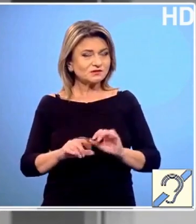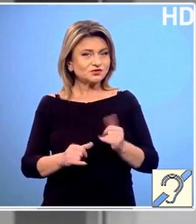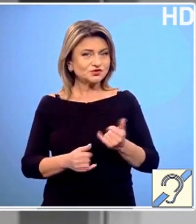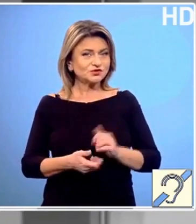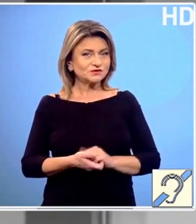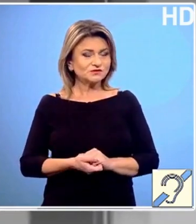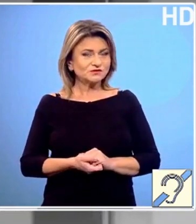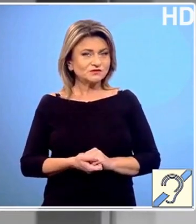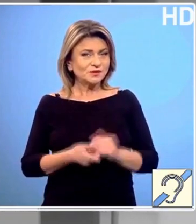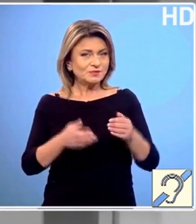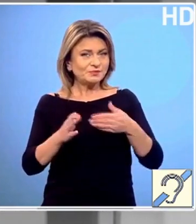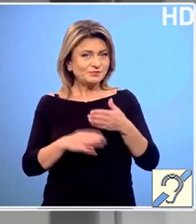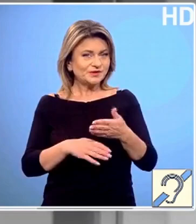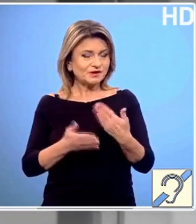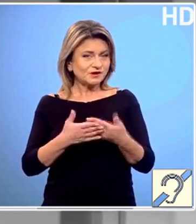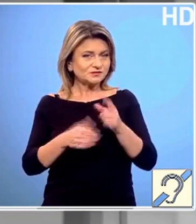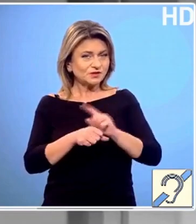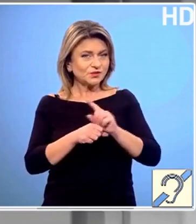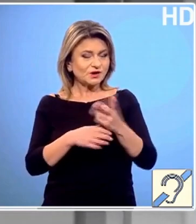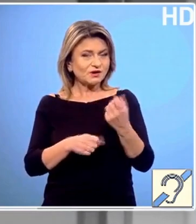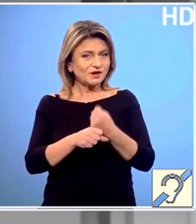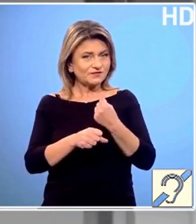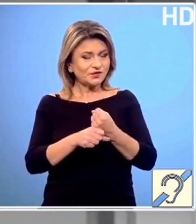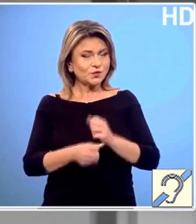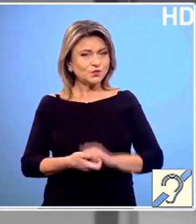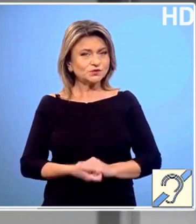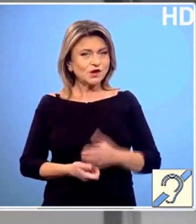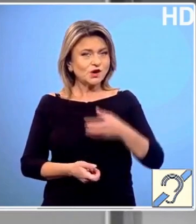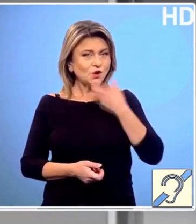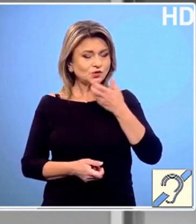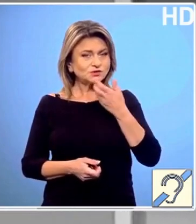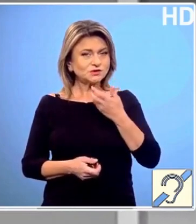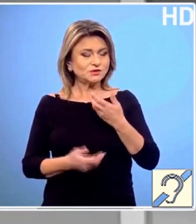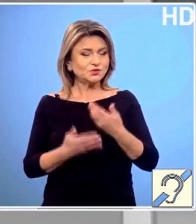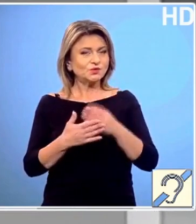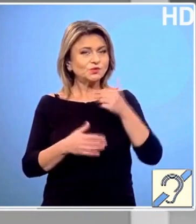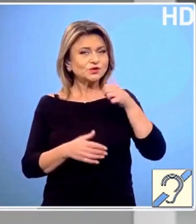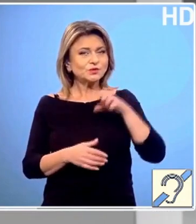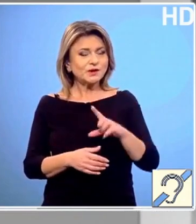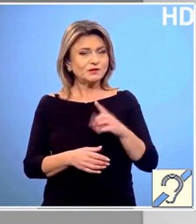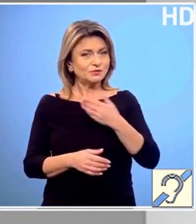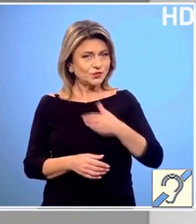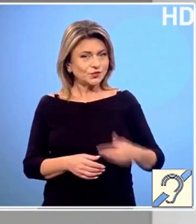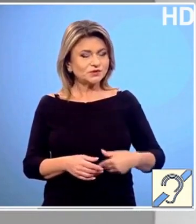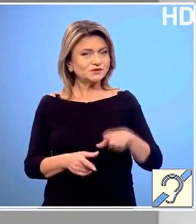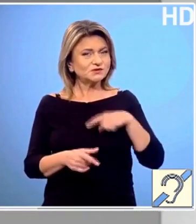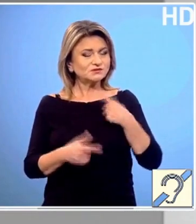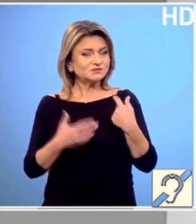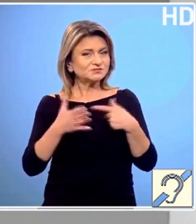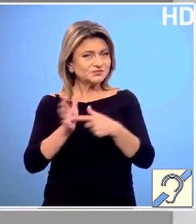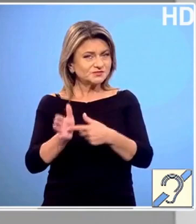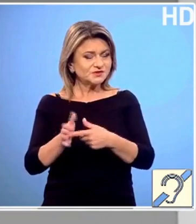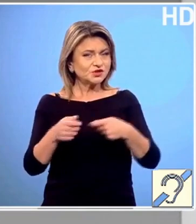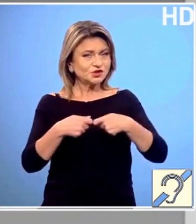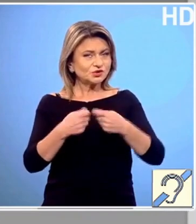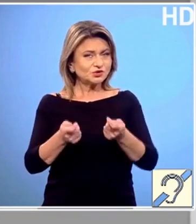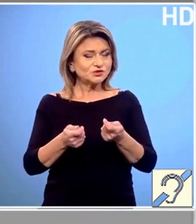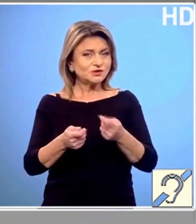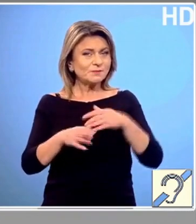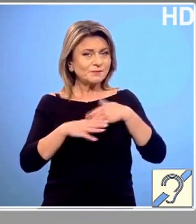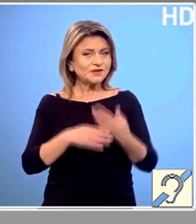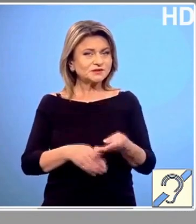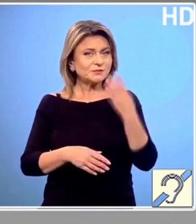recompensat prin acest lucru pe care l-ai făcut. Consiliul Municipal al Elevilor București este unica structură de reprezentare a tuturor celor peste